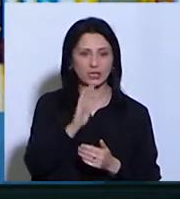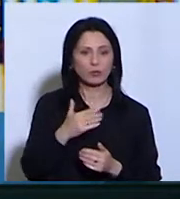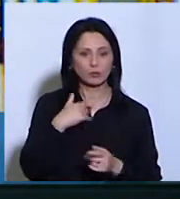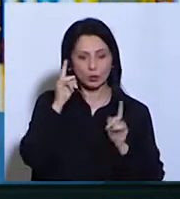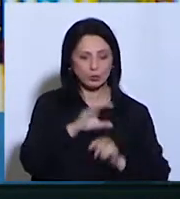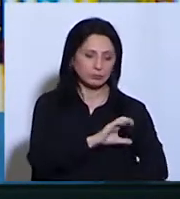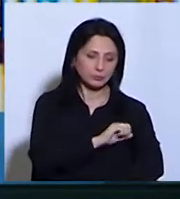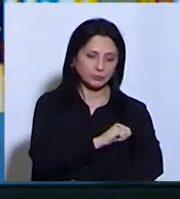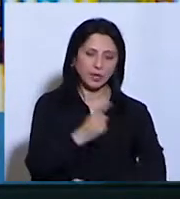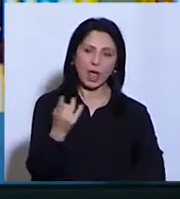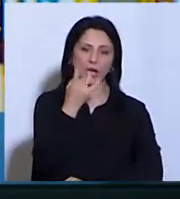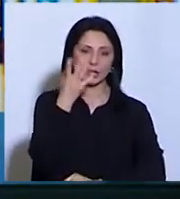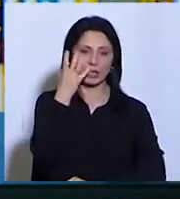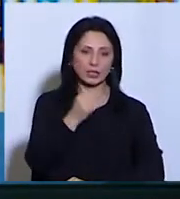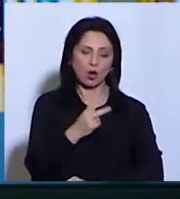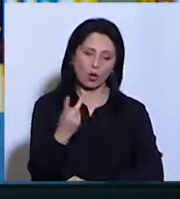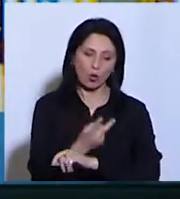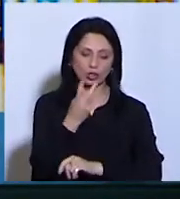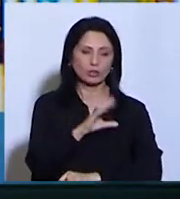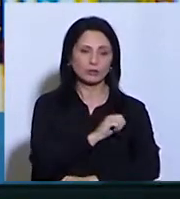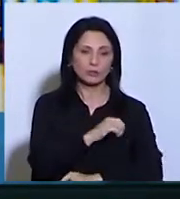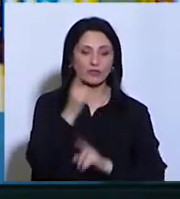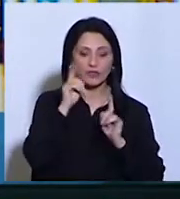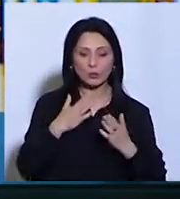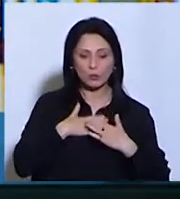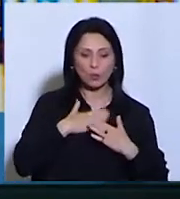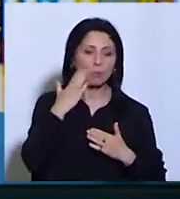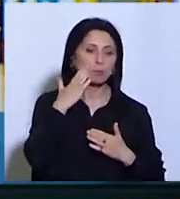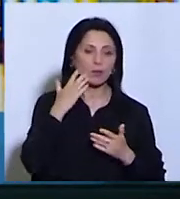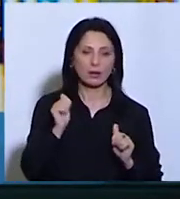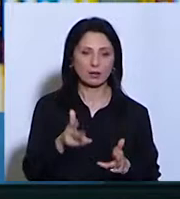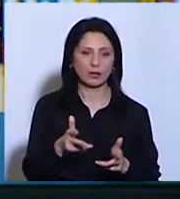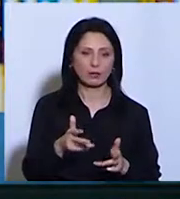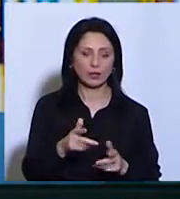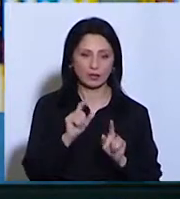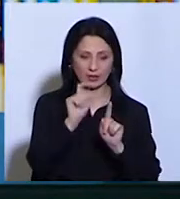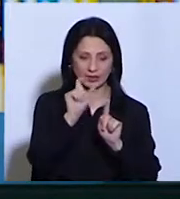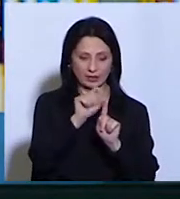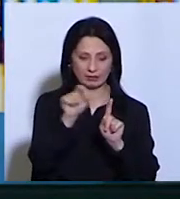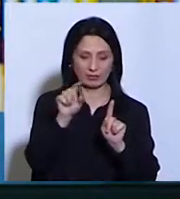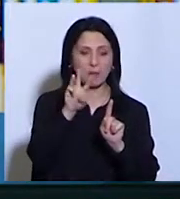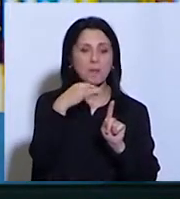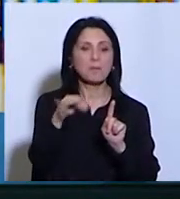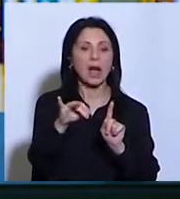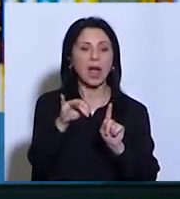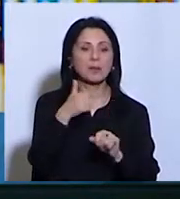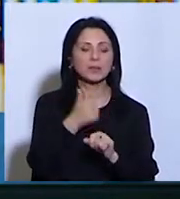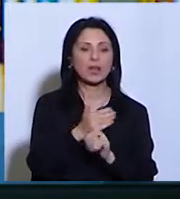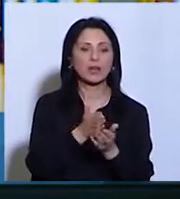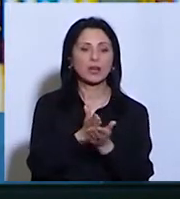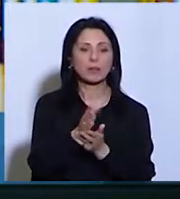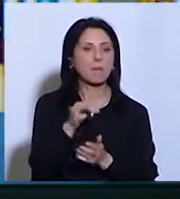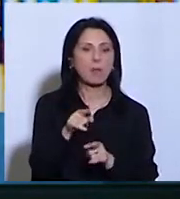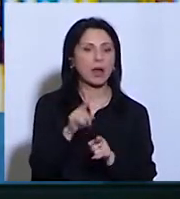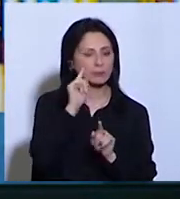ჩვენ ვიზომოთ დღეში ერთხელ, ანუ ორჯერ წნევა და ვიცოდეთ ჩვენი წნევის. ამიტომ იყო სლოგანი და მაისის მთავარი დანიშნულება